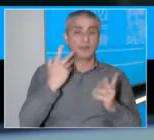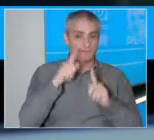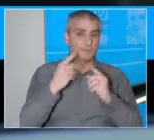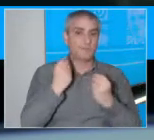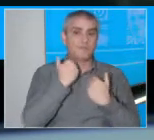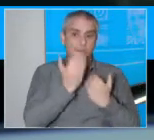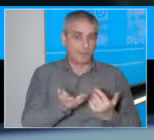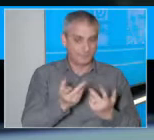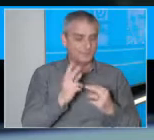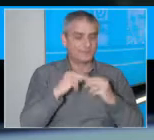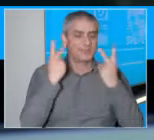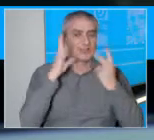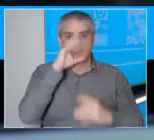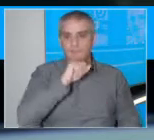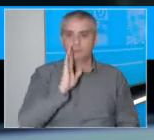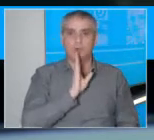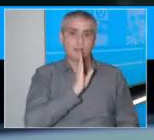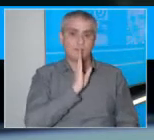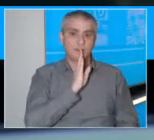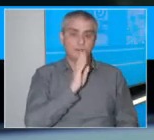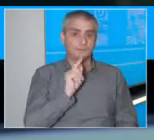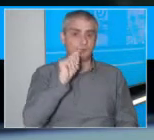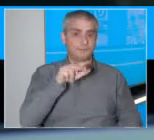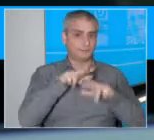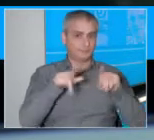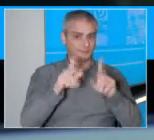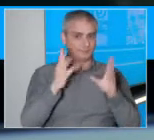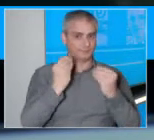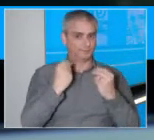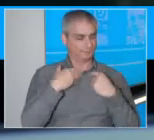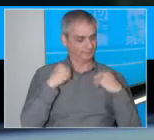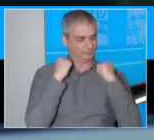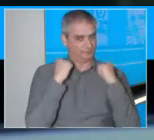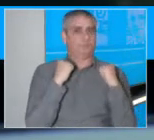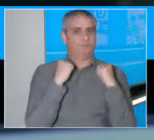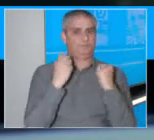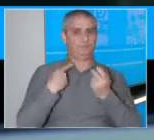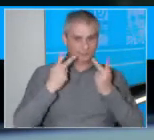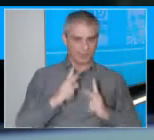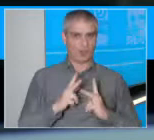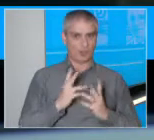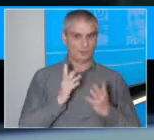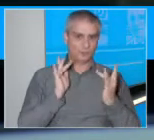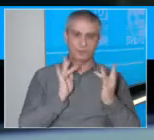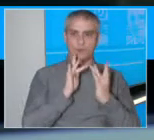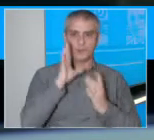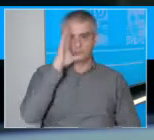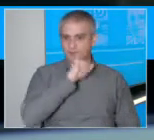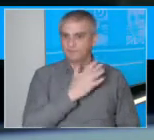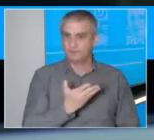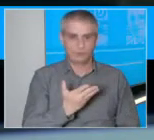מושתת על אג'נדות ערכיות, תפיסתיות מאוד בעייתיות, ולהגיע לכזה מקום עם עמוד שדרה, עם יכולת עמידה מול